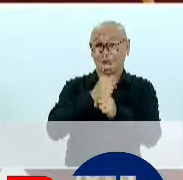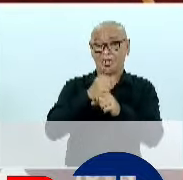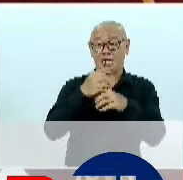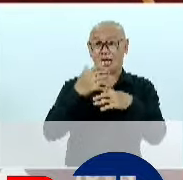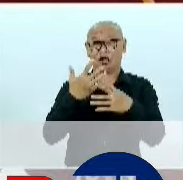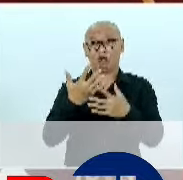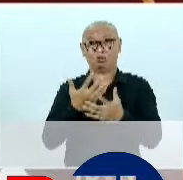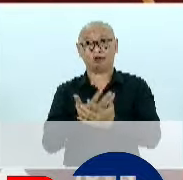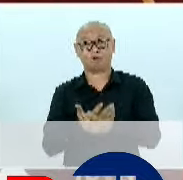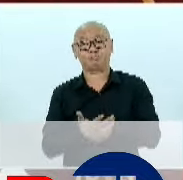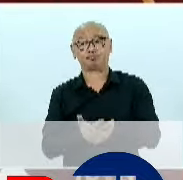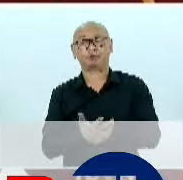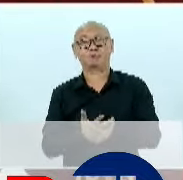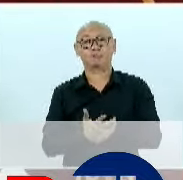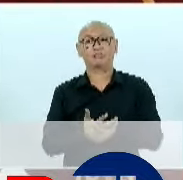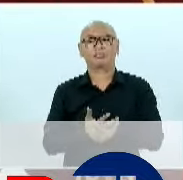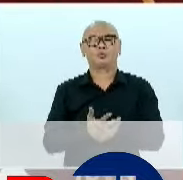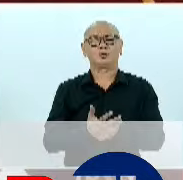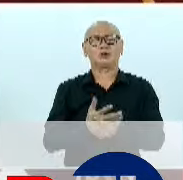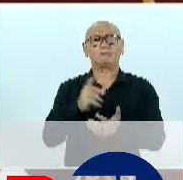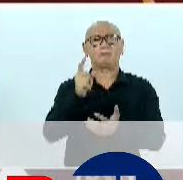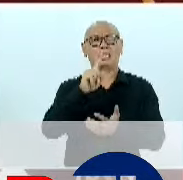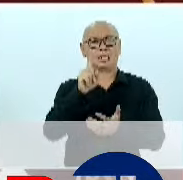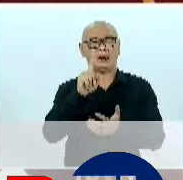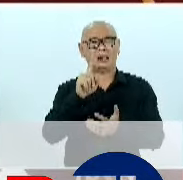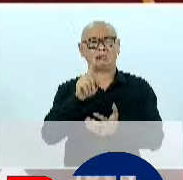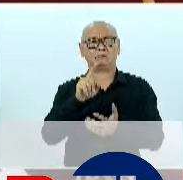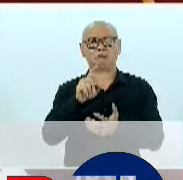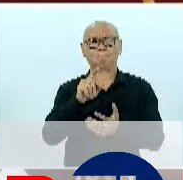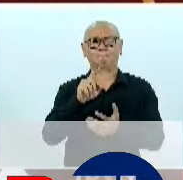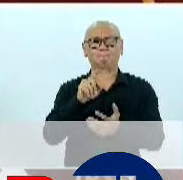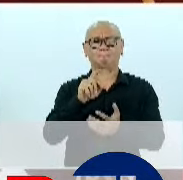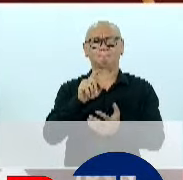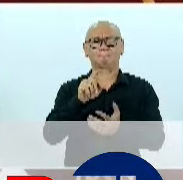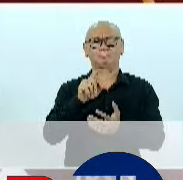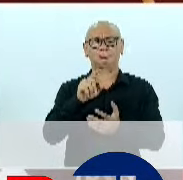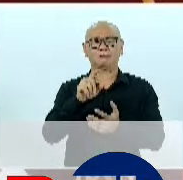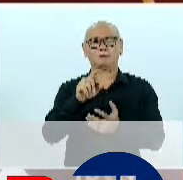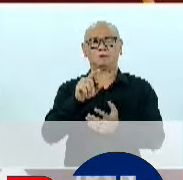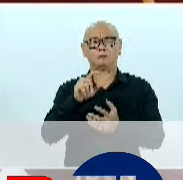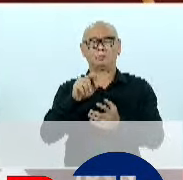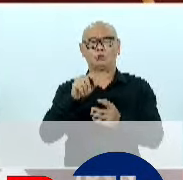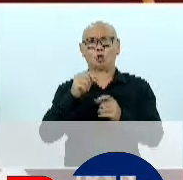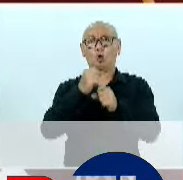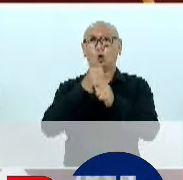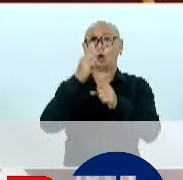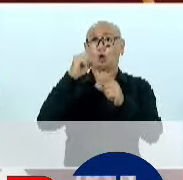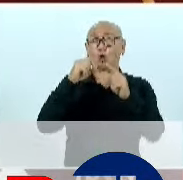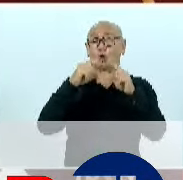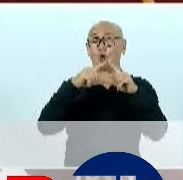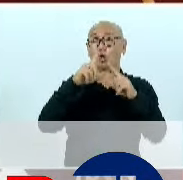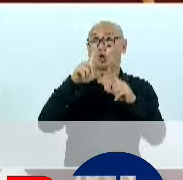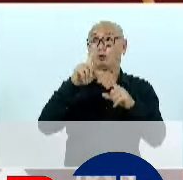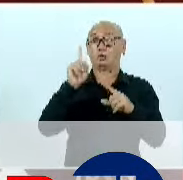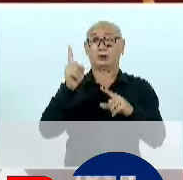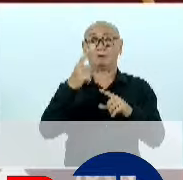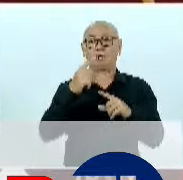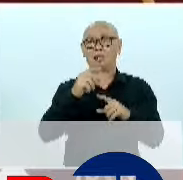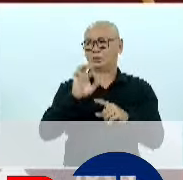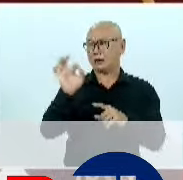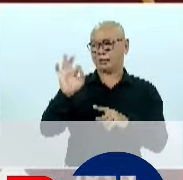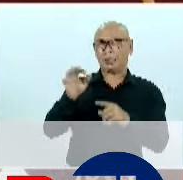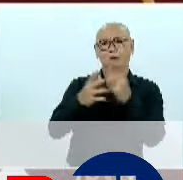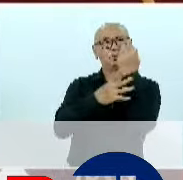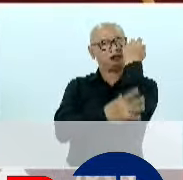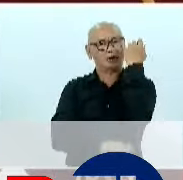sustainable Development Goals di mana goal pertama yaitu no poverty atau tidak ada